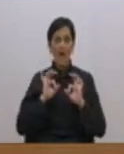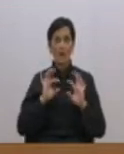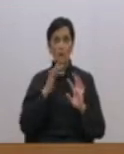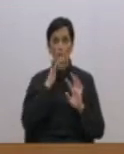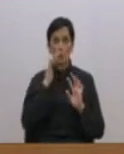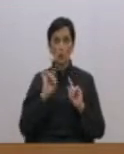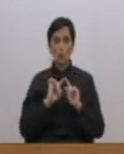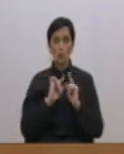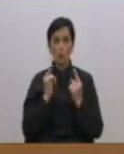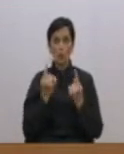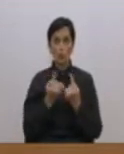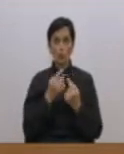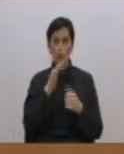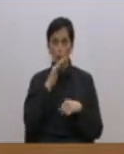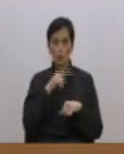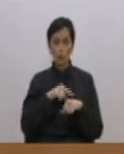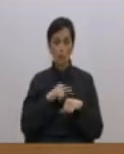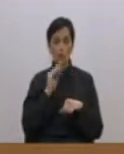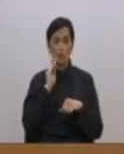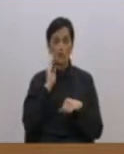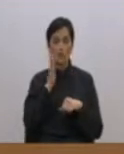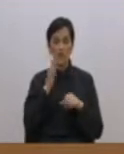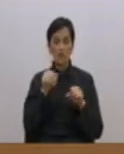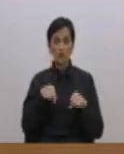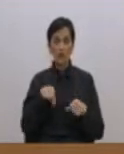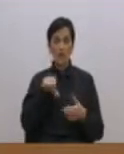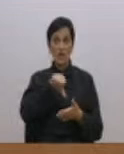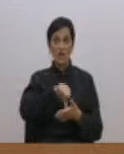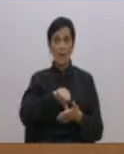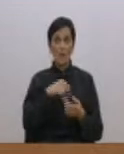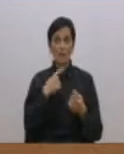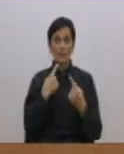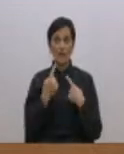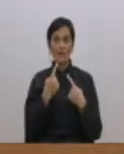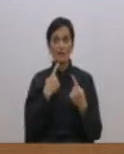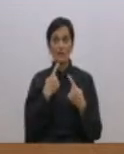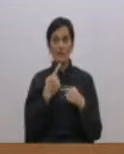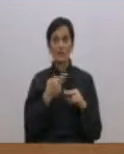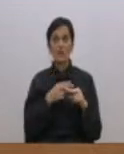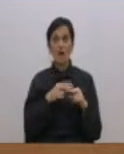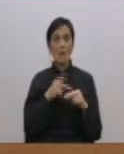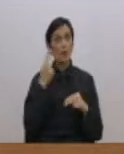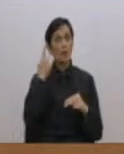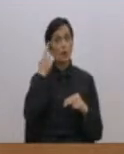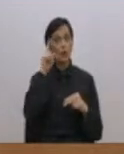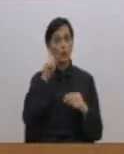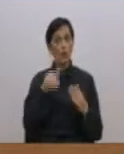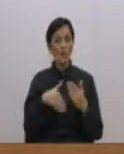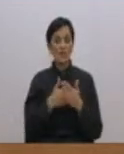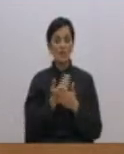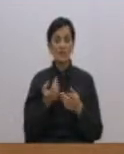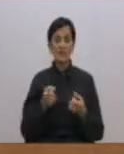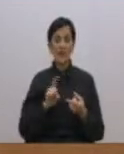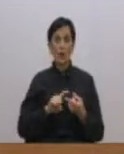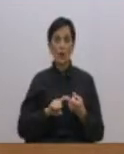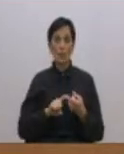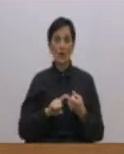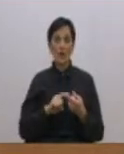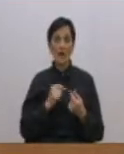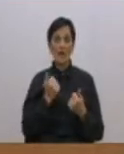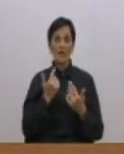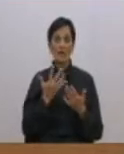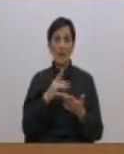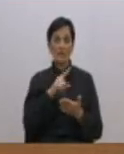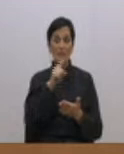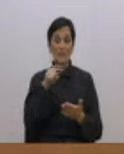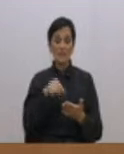უმრავლესობის დროით, როდესაც მექნება შესაძლებლობა, რომ გამოვიდე და ვისაუბრო ამ ნოვაციების თაობაზე. Რამდენიმე